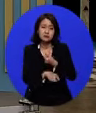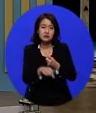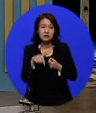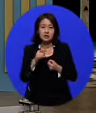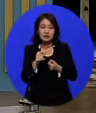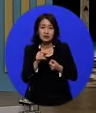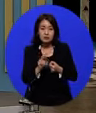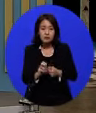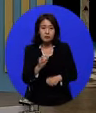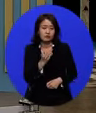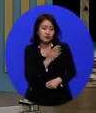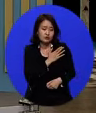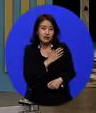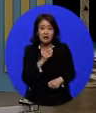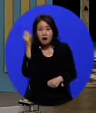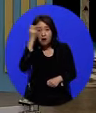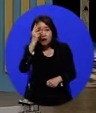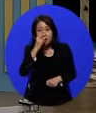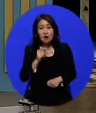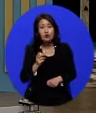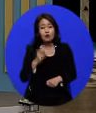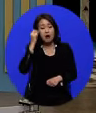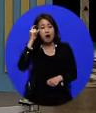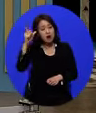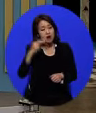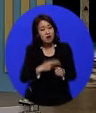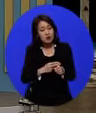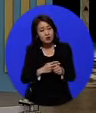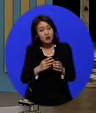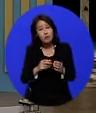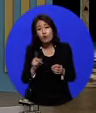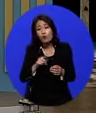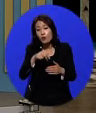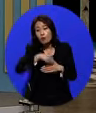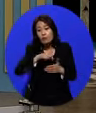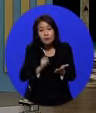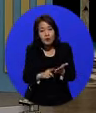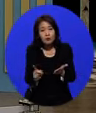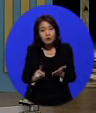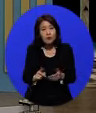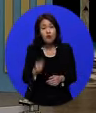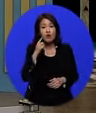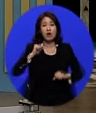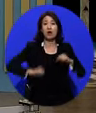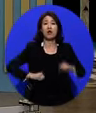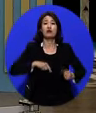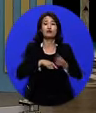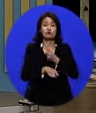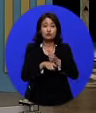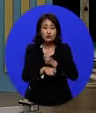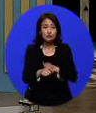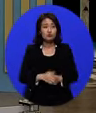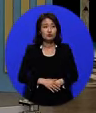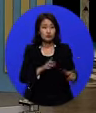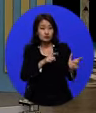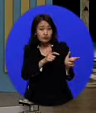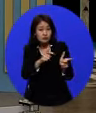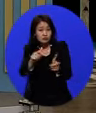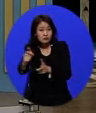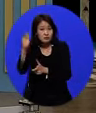개념, 벼락부자. 그죠? 현자의 마음은 어떤 마음에서 이렇게 이런 행동을 취했을까?